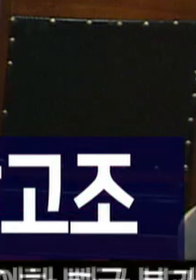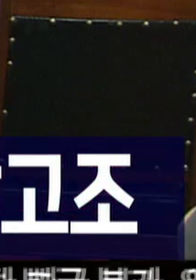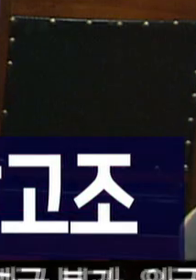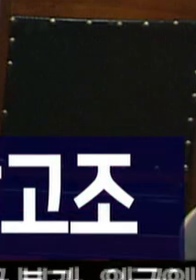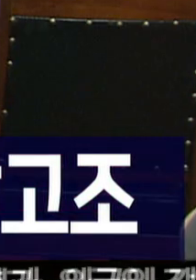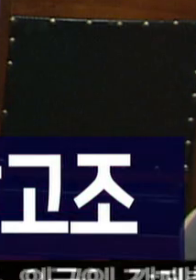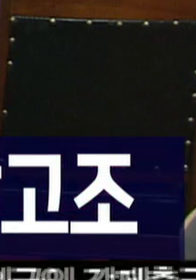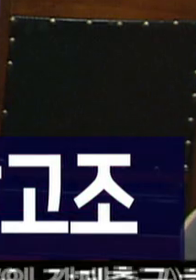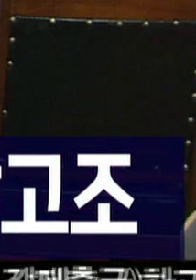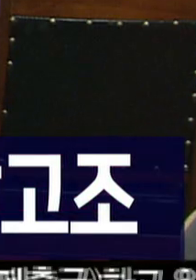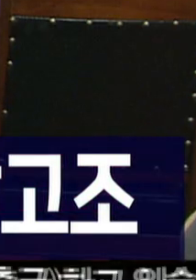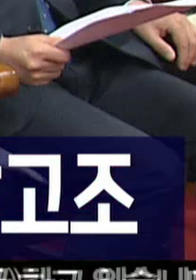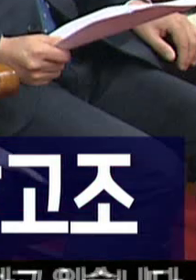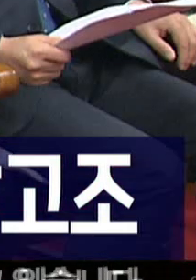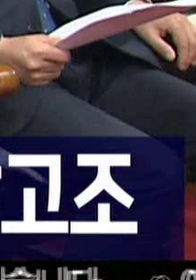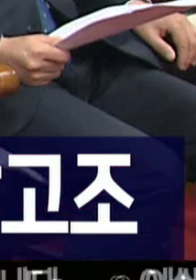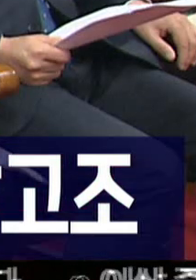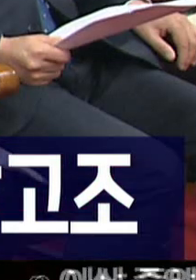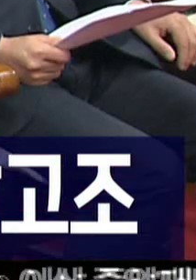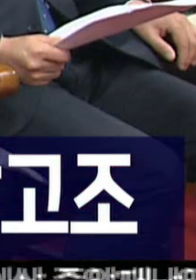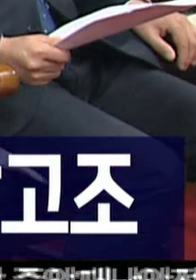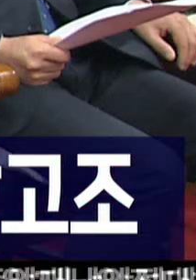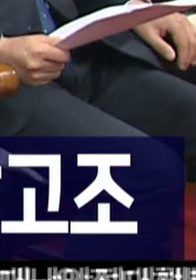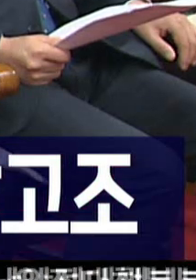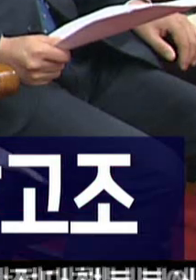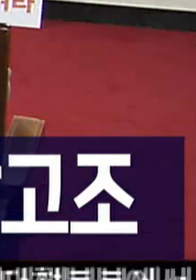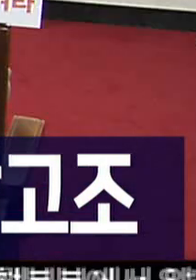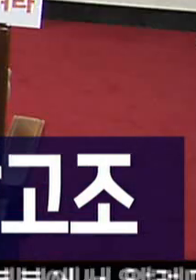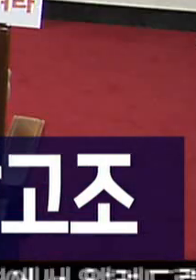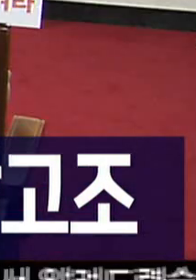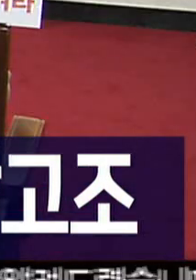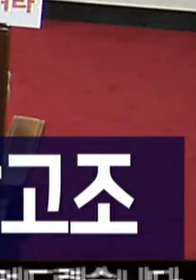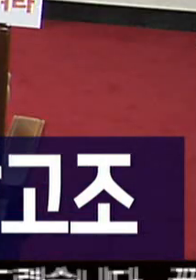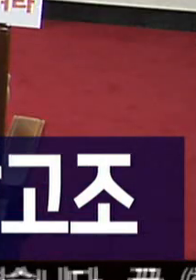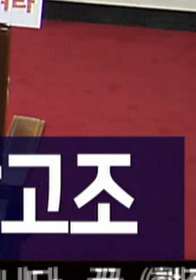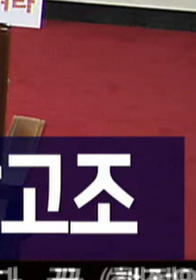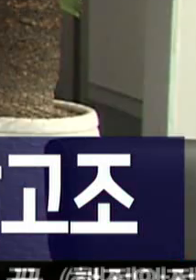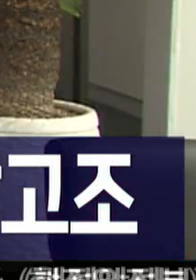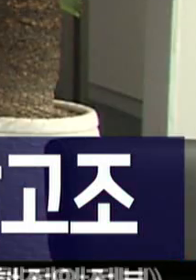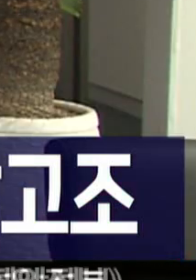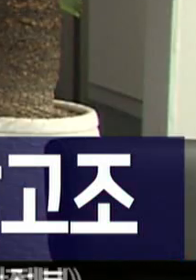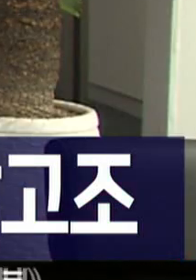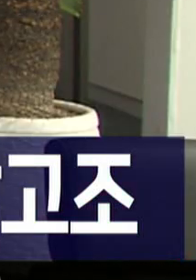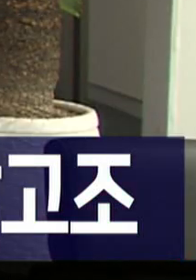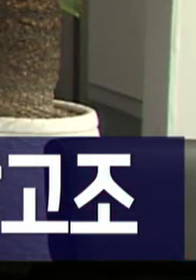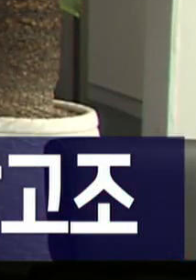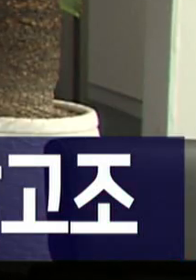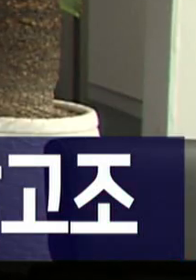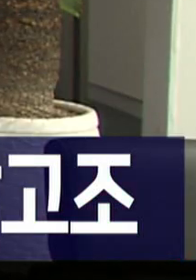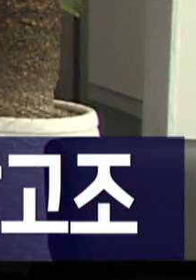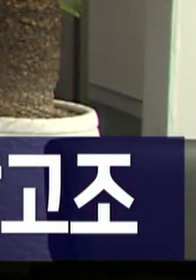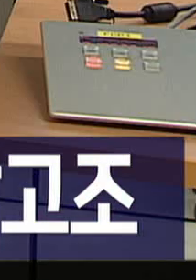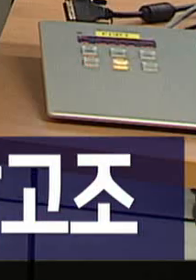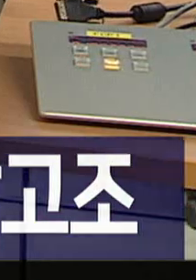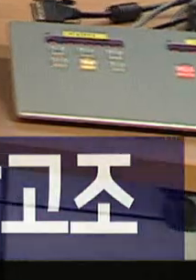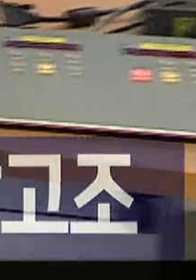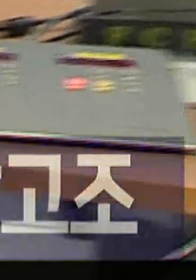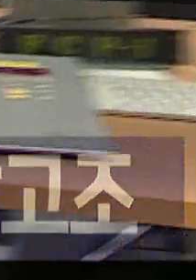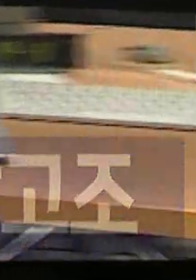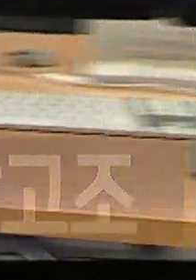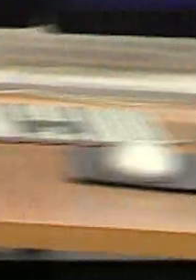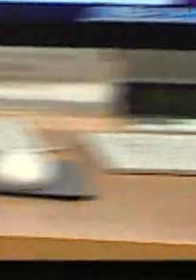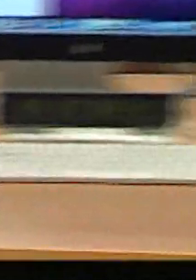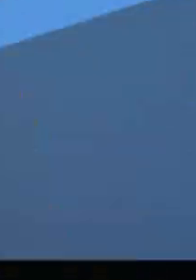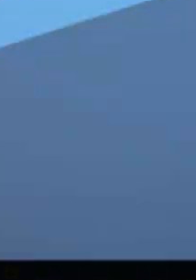정치권과 시민사회가 사실상 지역구 폐지라며 한 목소리로 반대 입장을 내고 있습니다. 지역방송의 중요성은 아무리 강조해도 지나치지